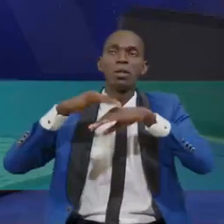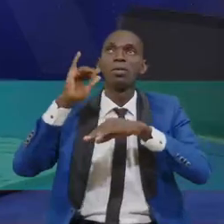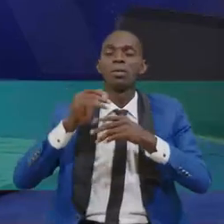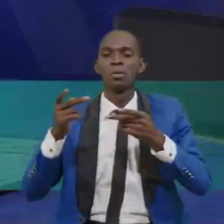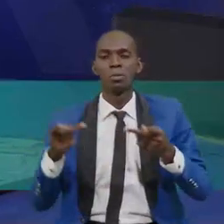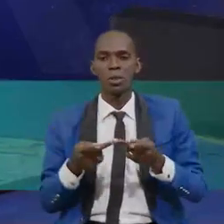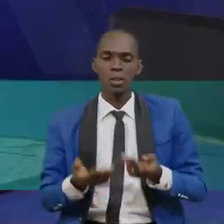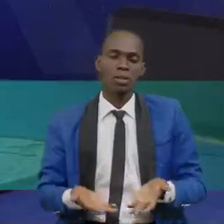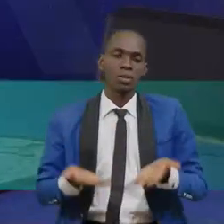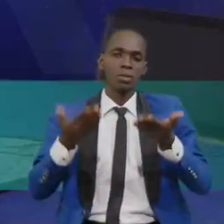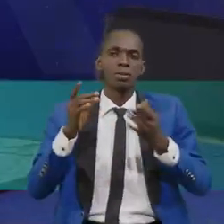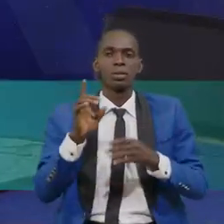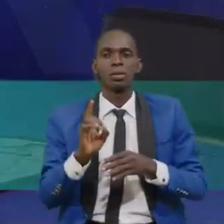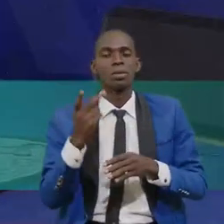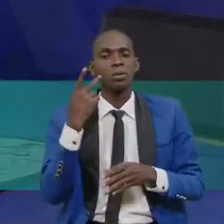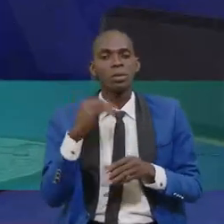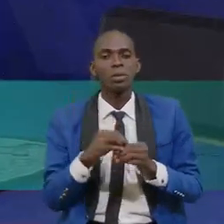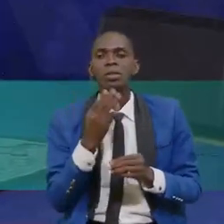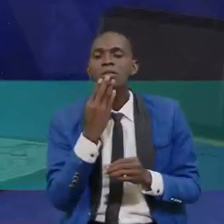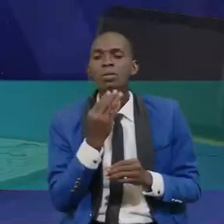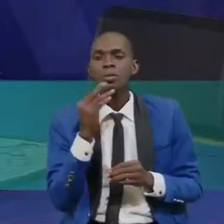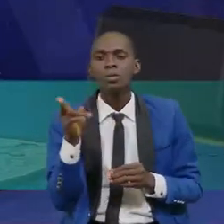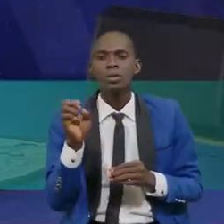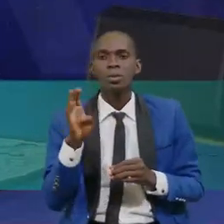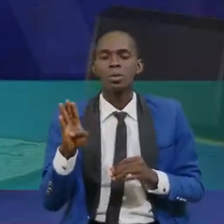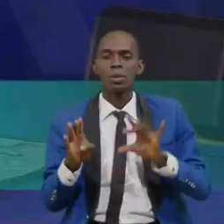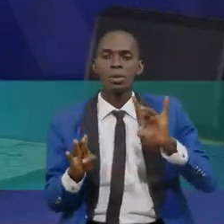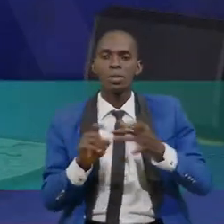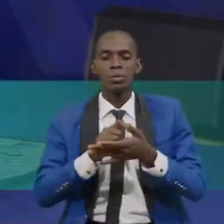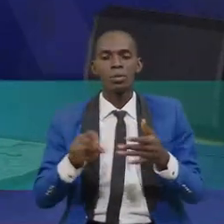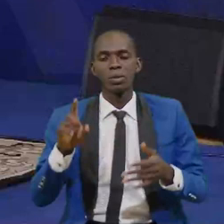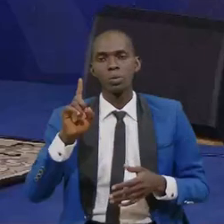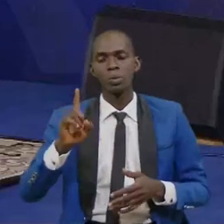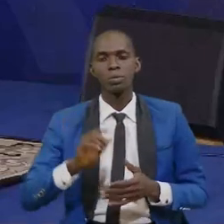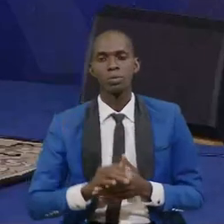Le ministre exalté dans les lieux célestes. Hébreux 8:1.